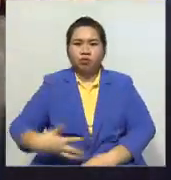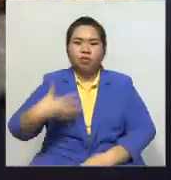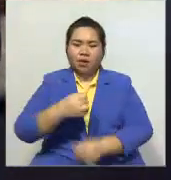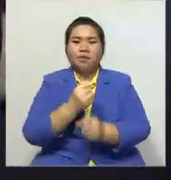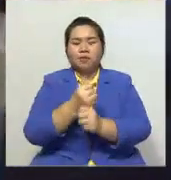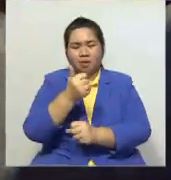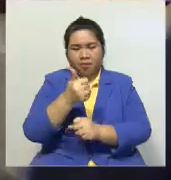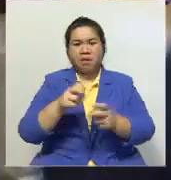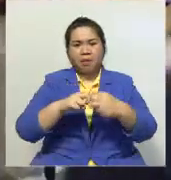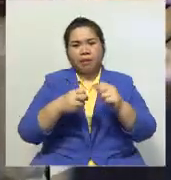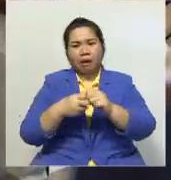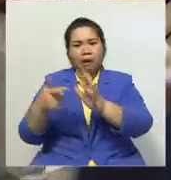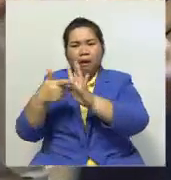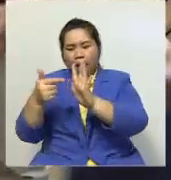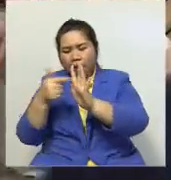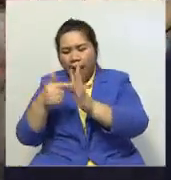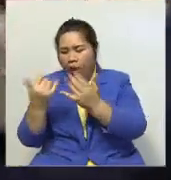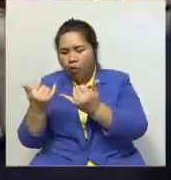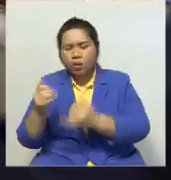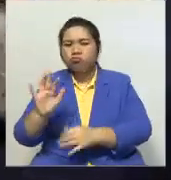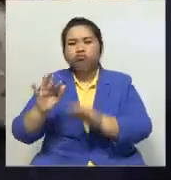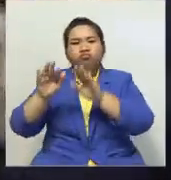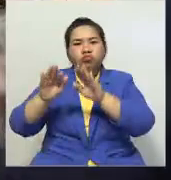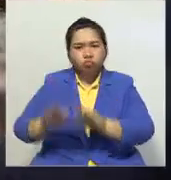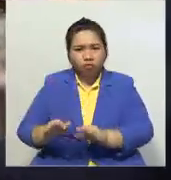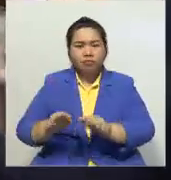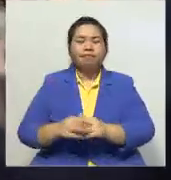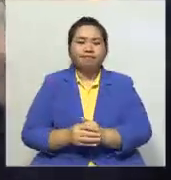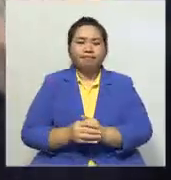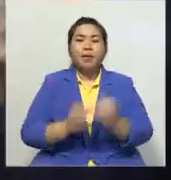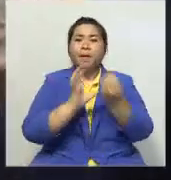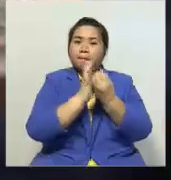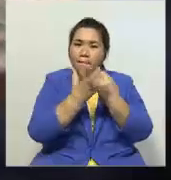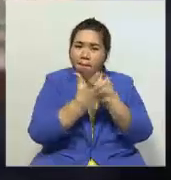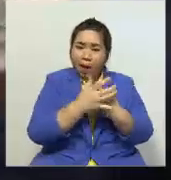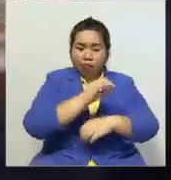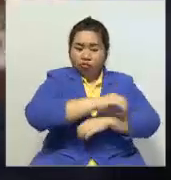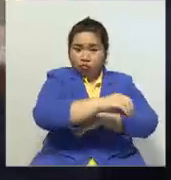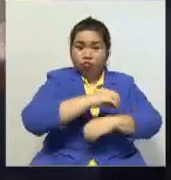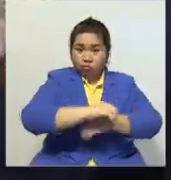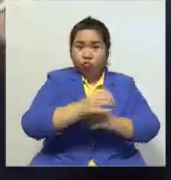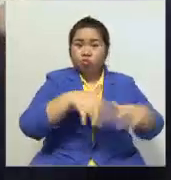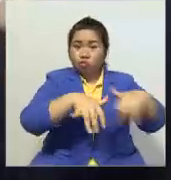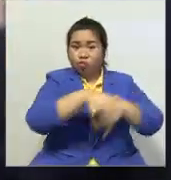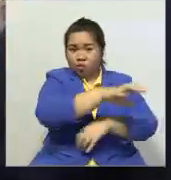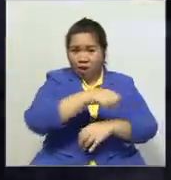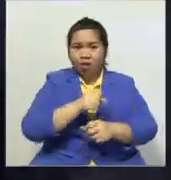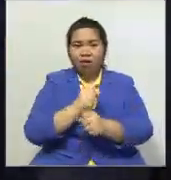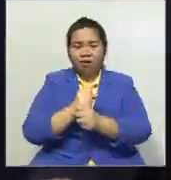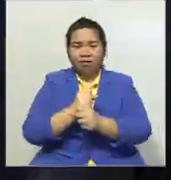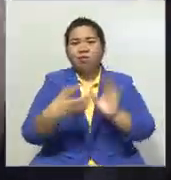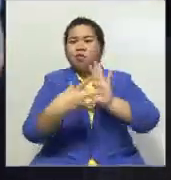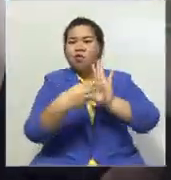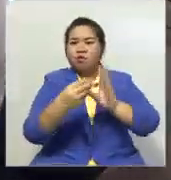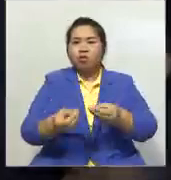จะลดการใช้ปริมาณยาแผนปัจจุบันเกินความจำเป็นนำสมุนไพรจากเกษตรกรในพื้นที่ควบคู่กับการฝึกอบรม